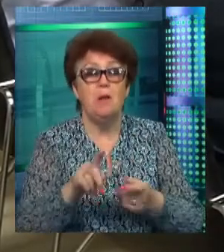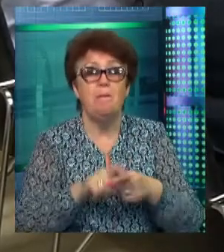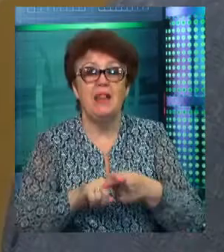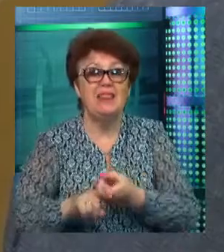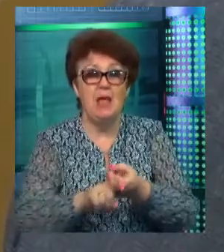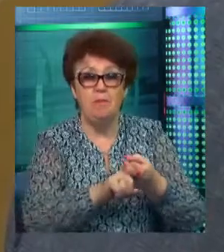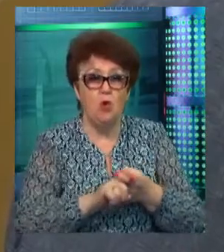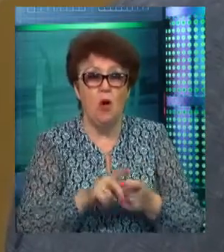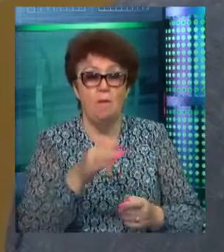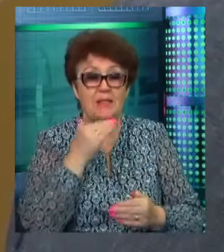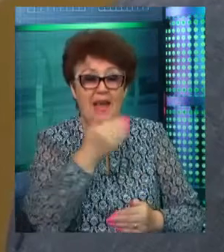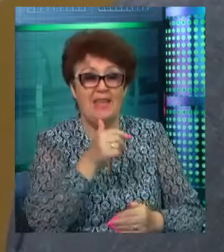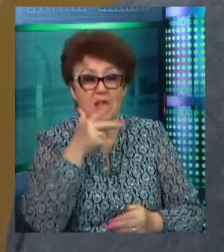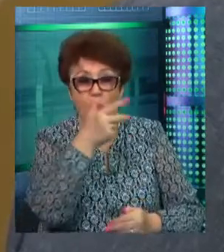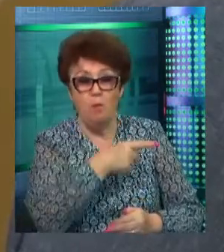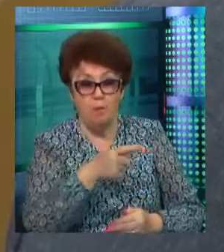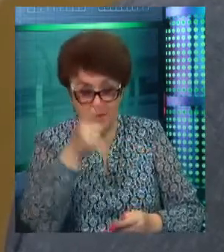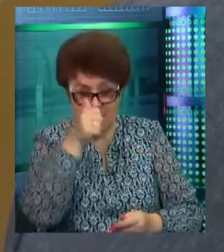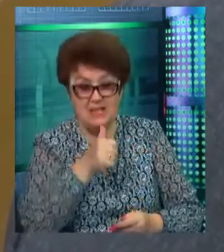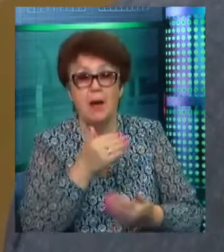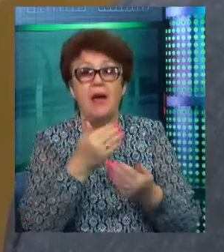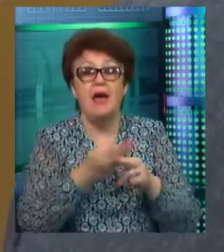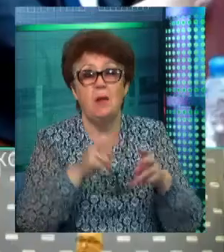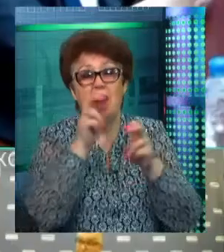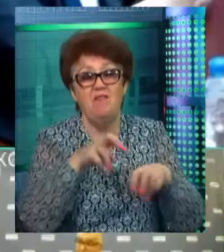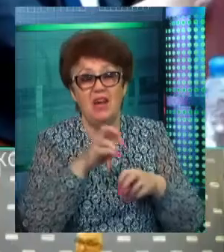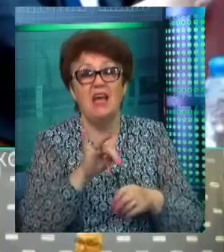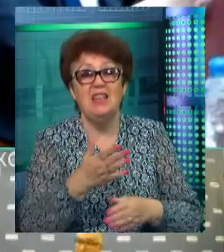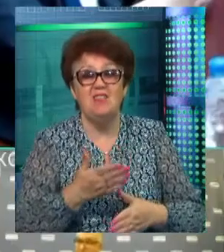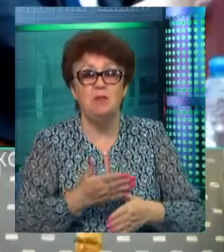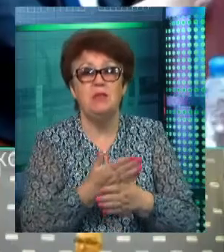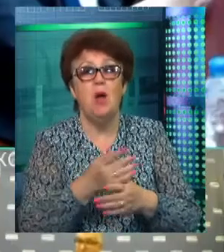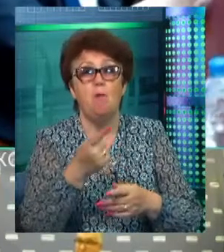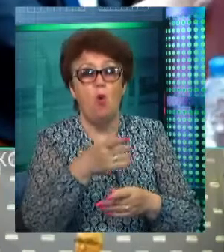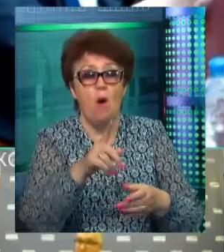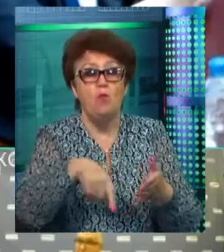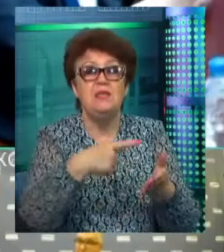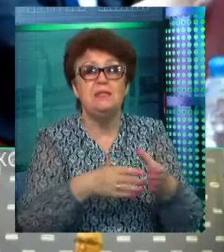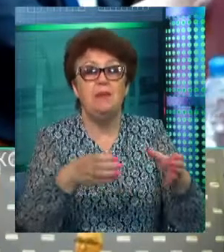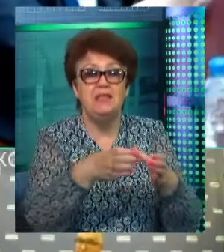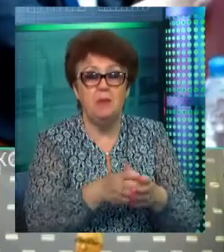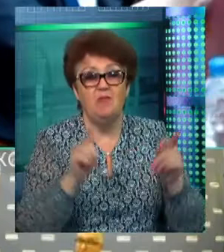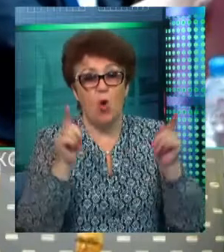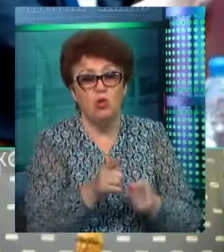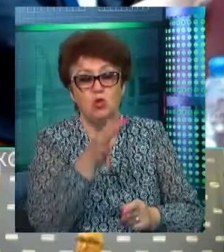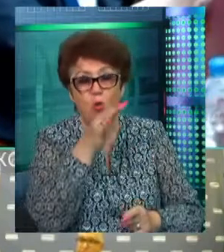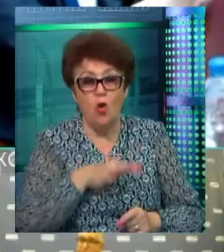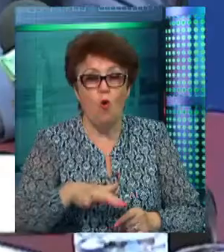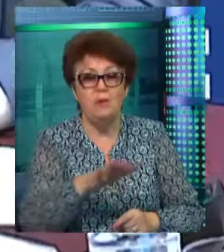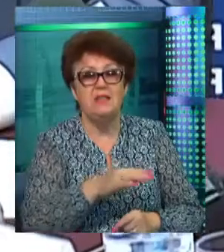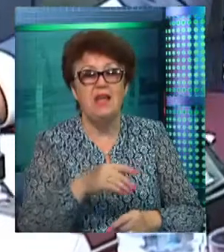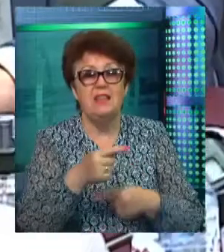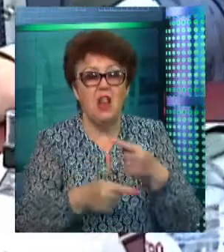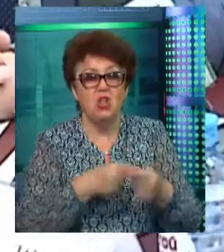последние три месяца стали проверкой для власти в том числе и на взаимодействие по муниципалитетам короткие сроки области налажена работа